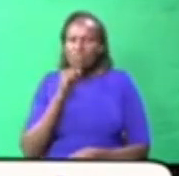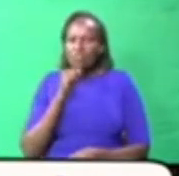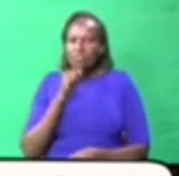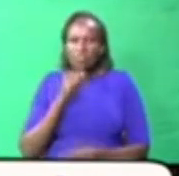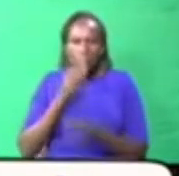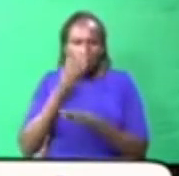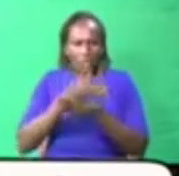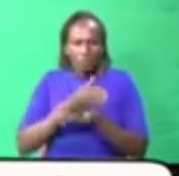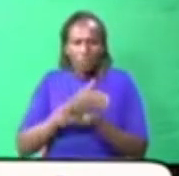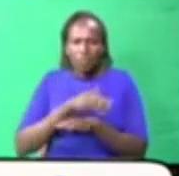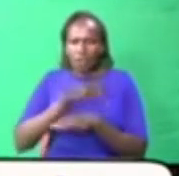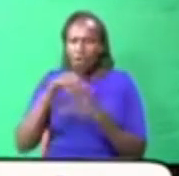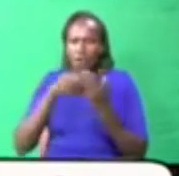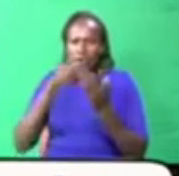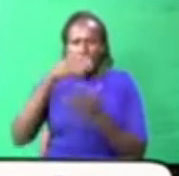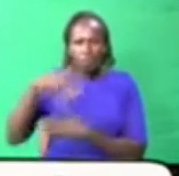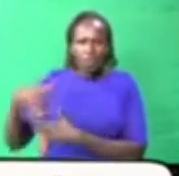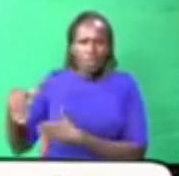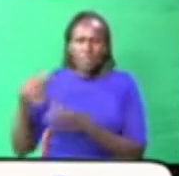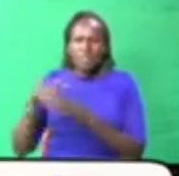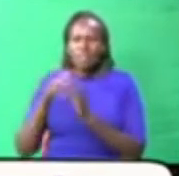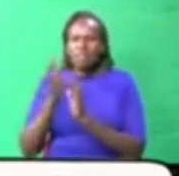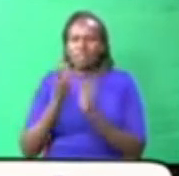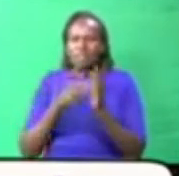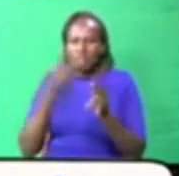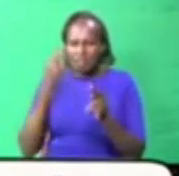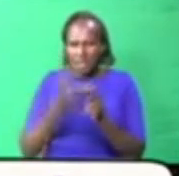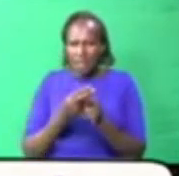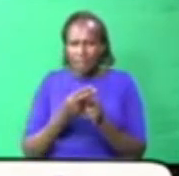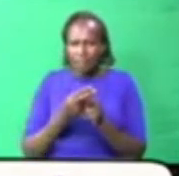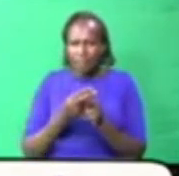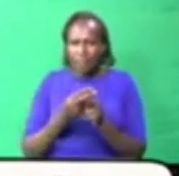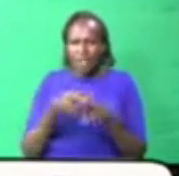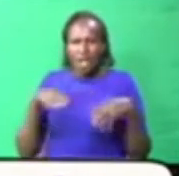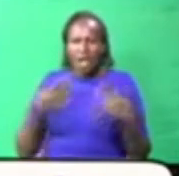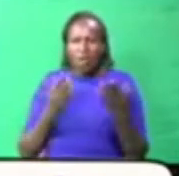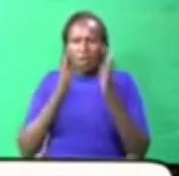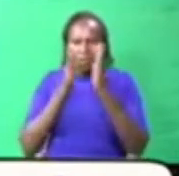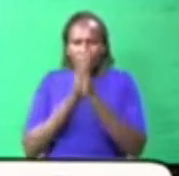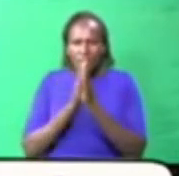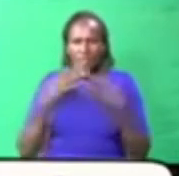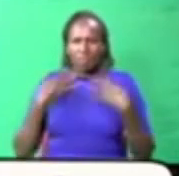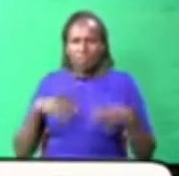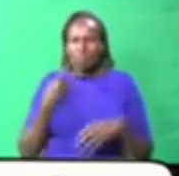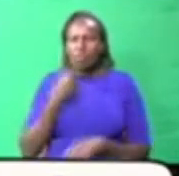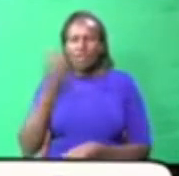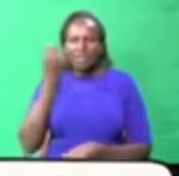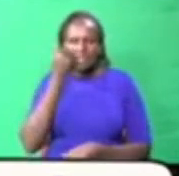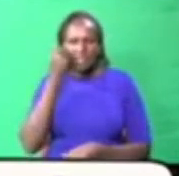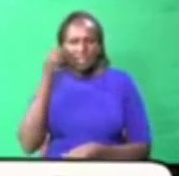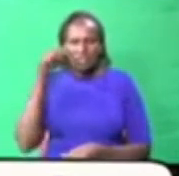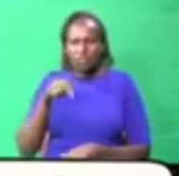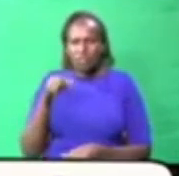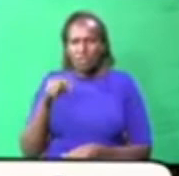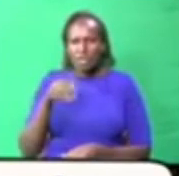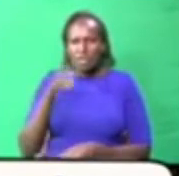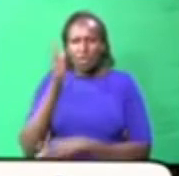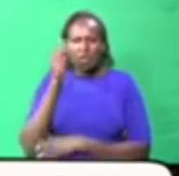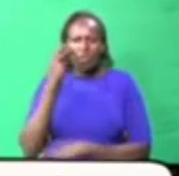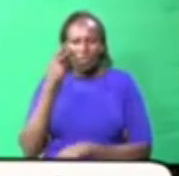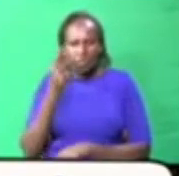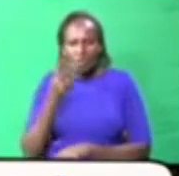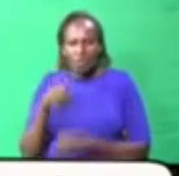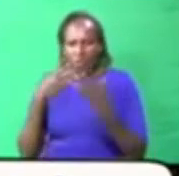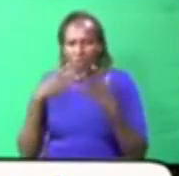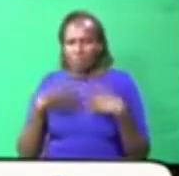borders. In the name of Jesus Christ. How I pray, Jehovah God, kwa wale ambao ni wagonjwa siku ya leo, Bwana nimeona ukiponya,